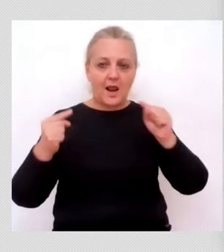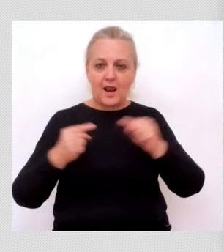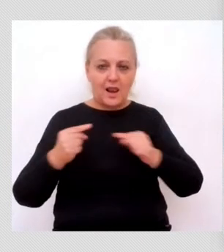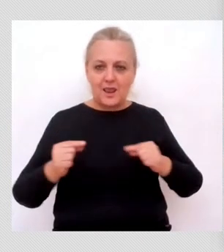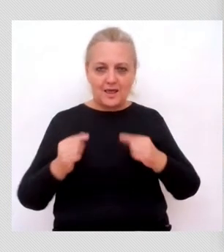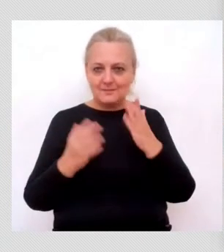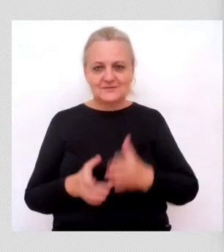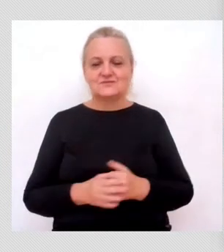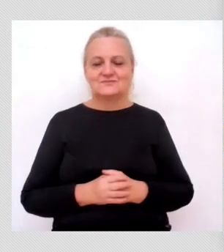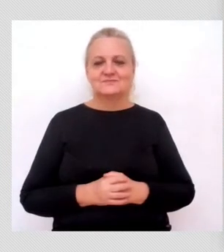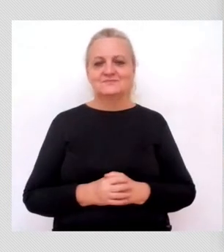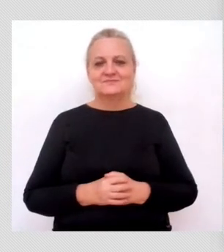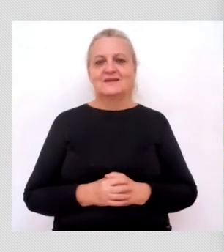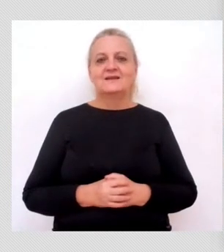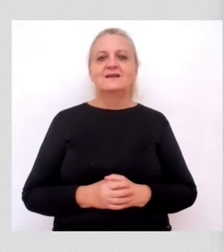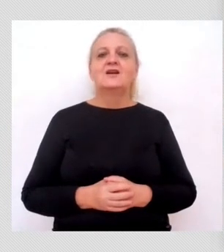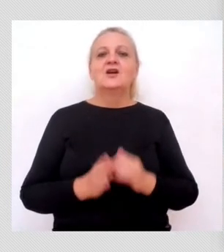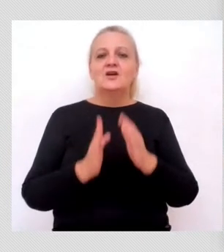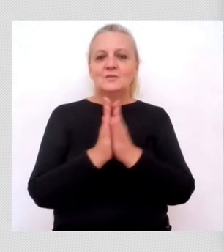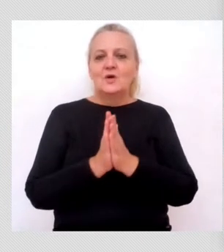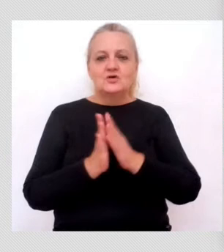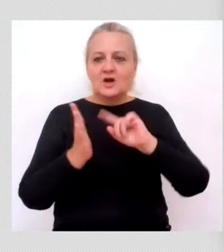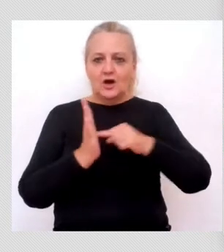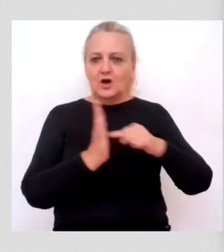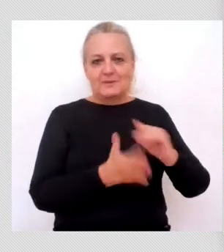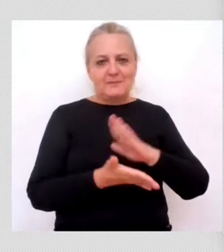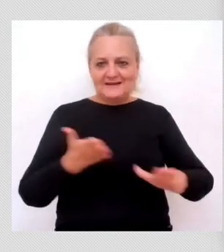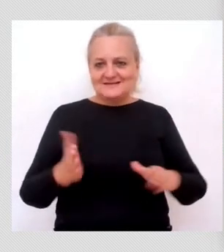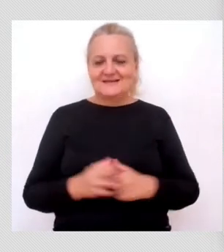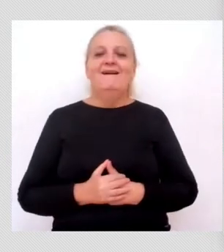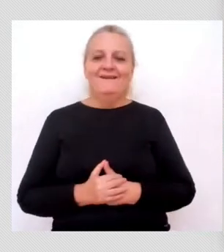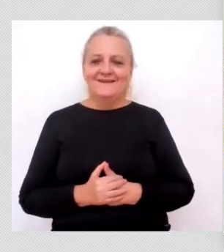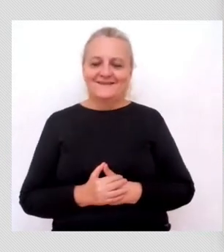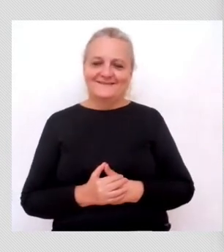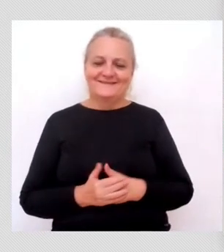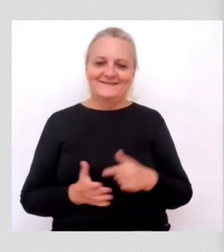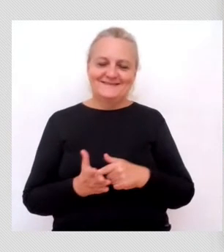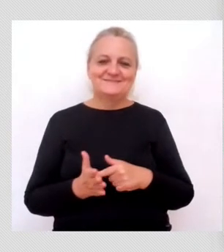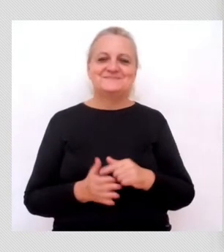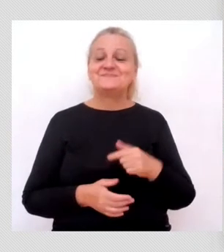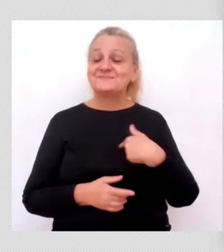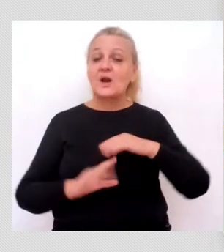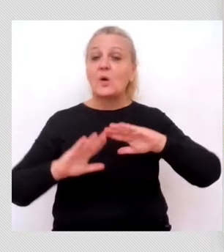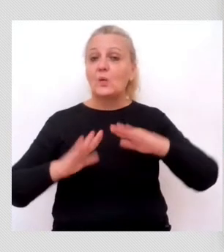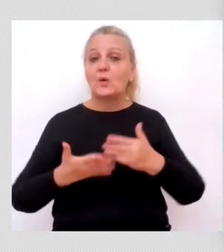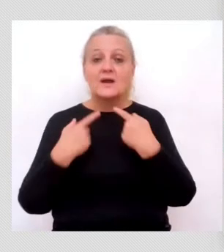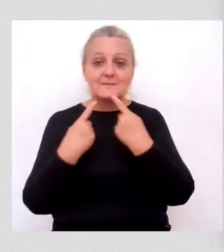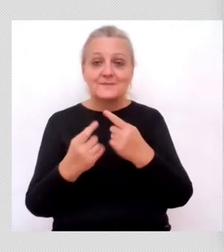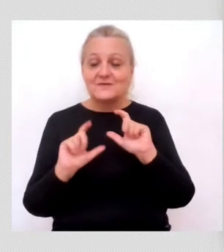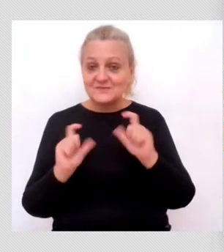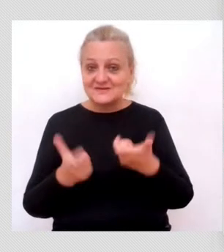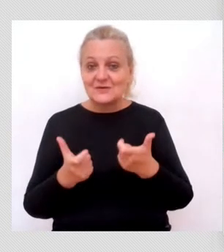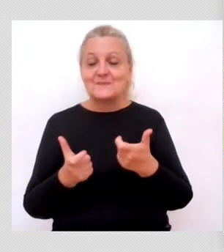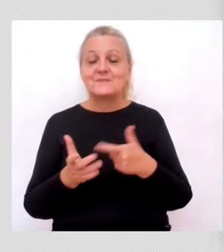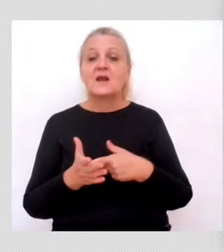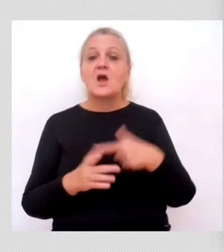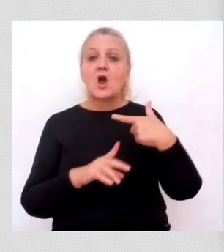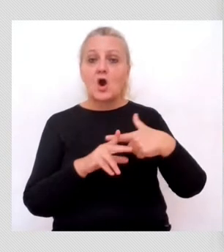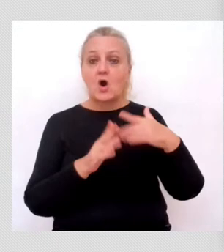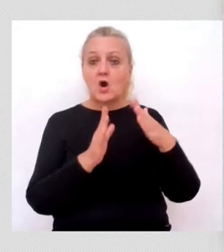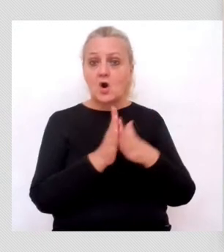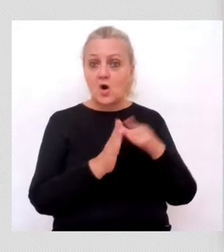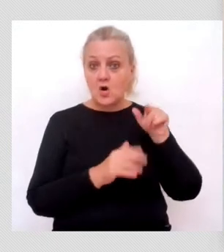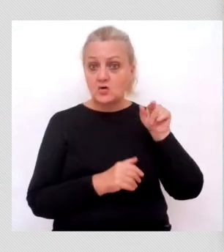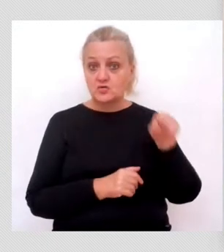proszę zauważać, że tam nie ma kropek między, co najwyżej średniki. Krótko, ja nie nawołuję do tego, żeby Kościół pełnił